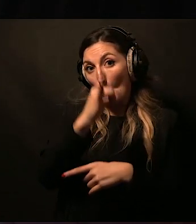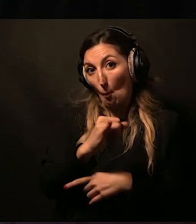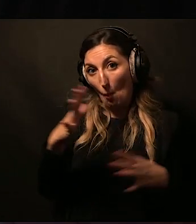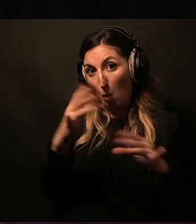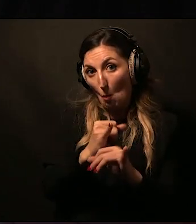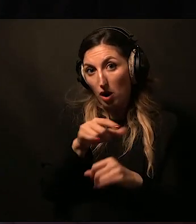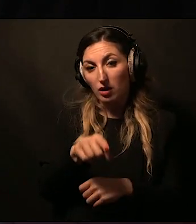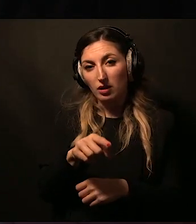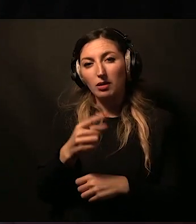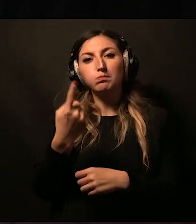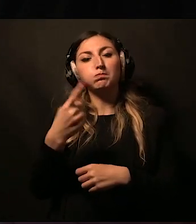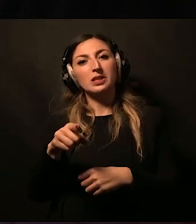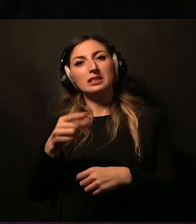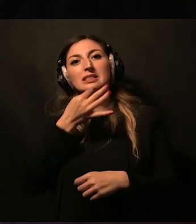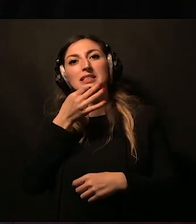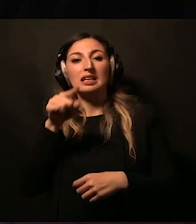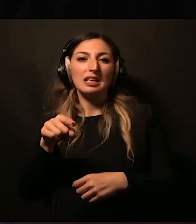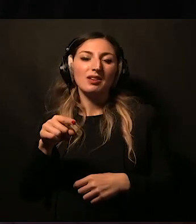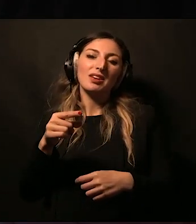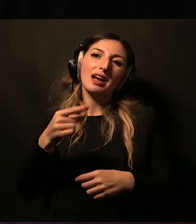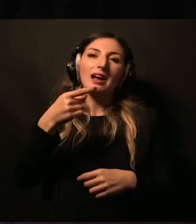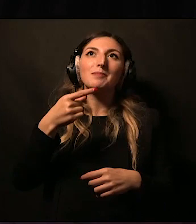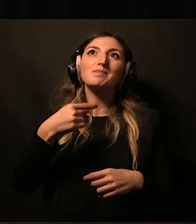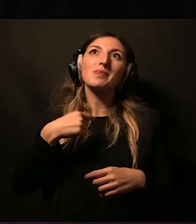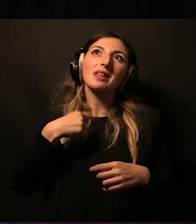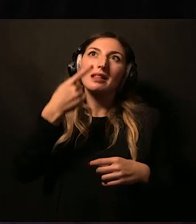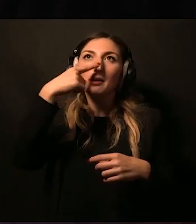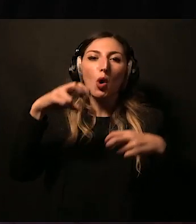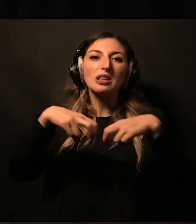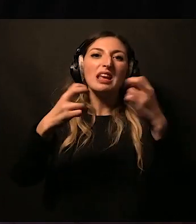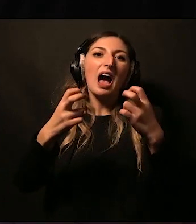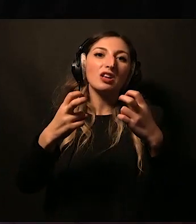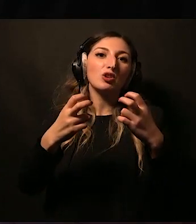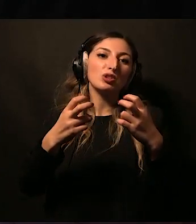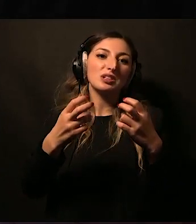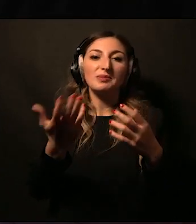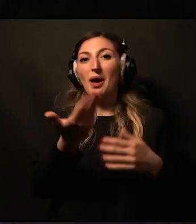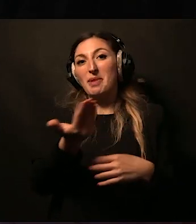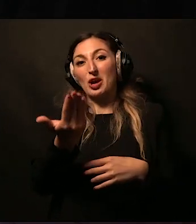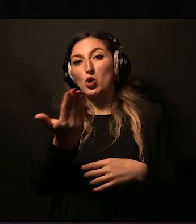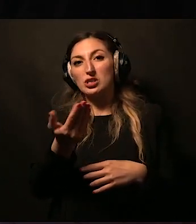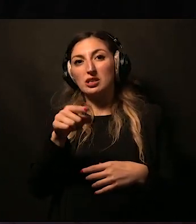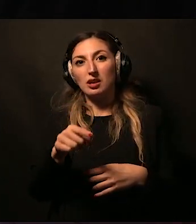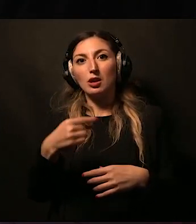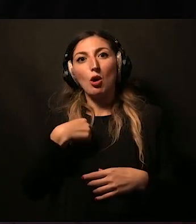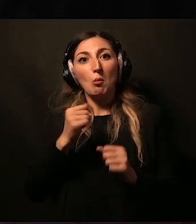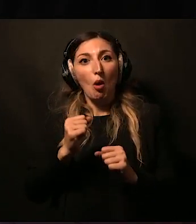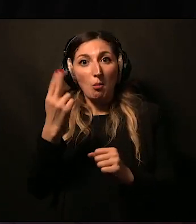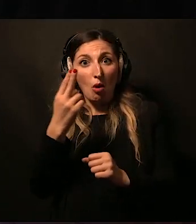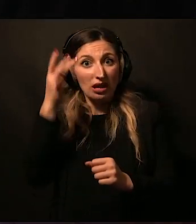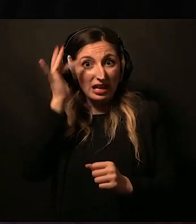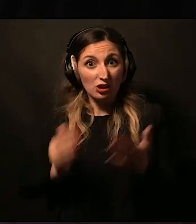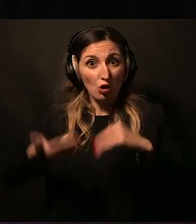preoccupante dell'indice di Mor non per il grasso ma per negligenza se io domani